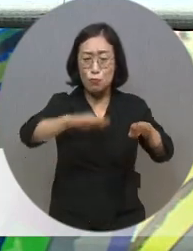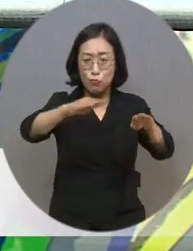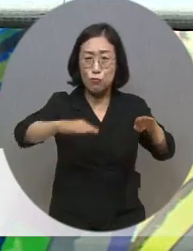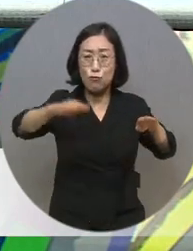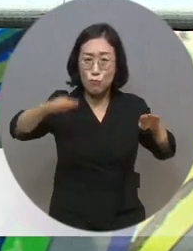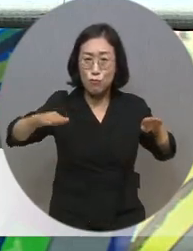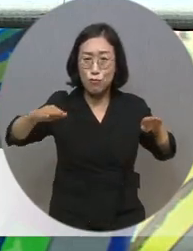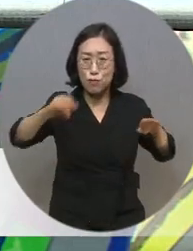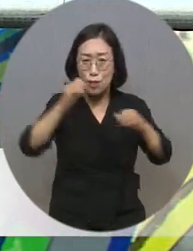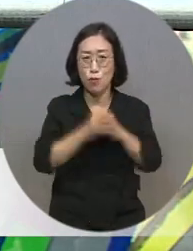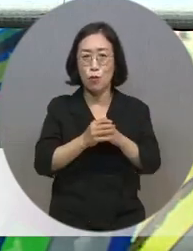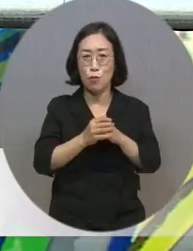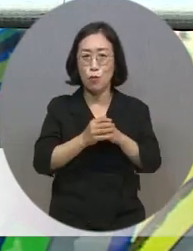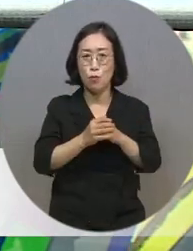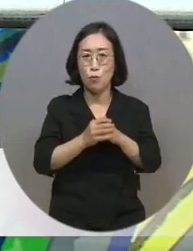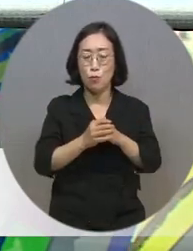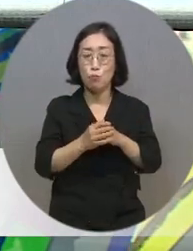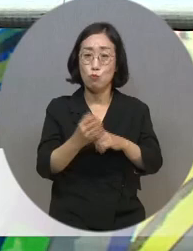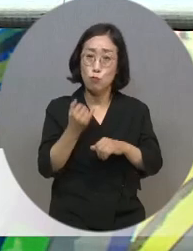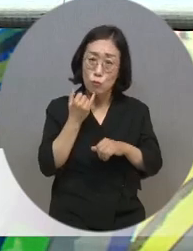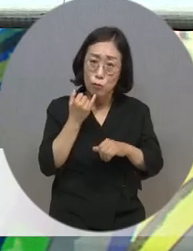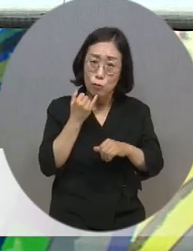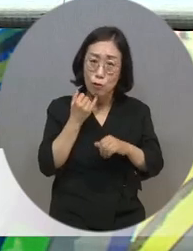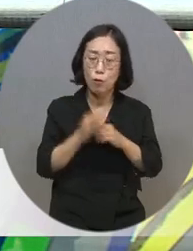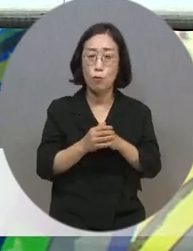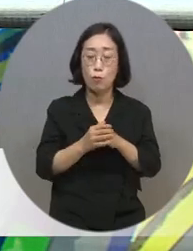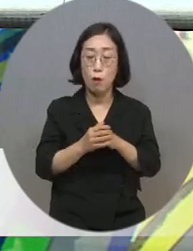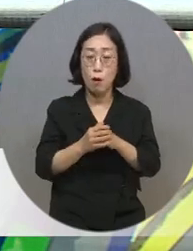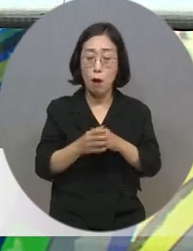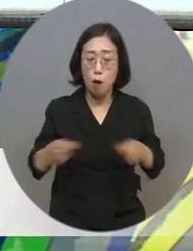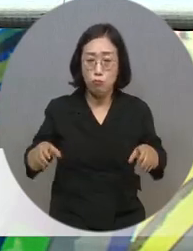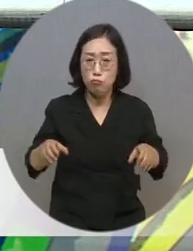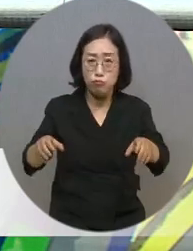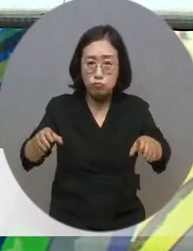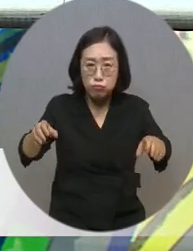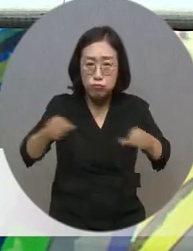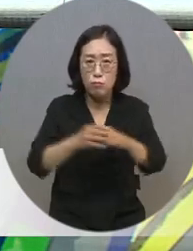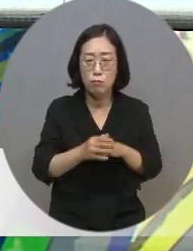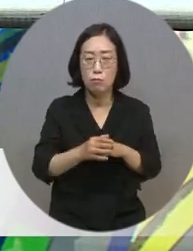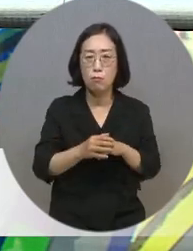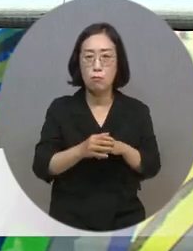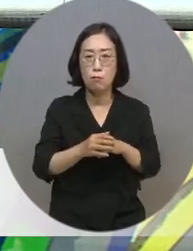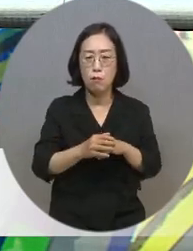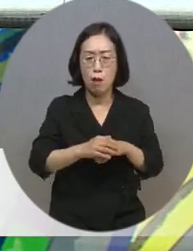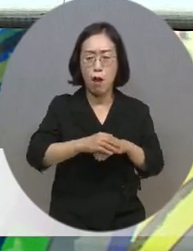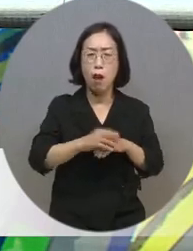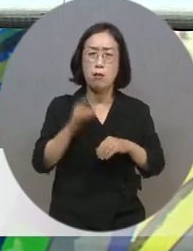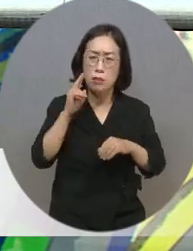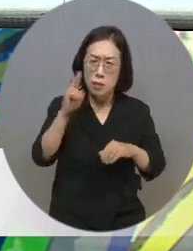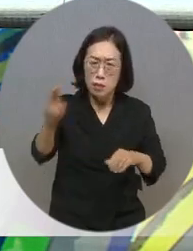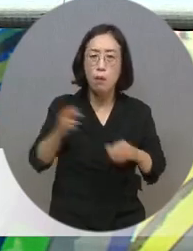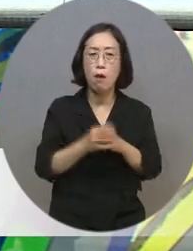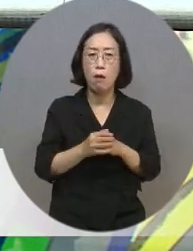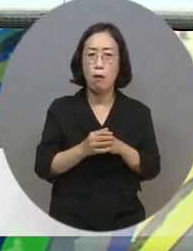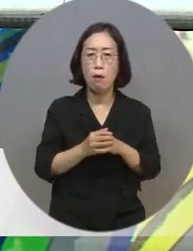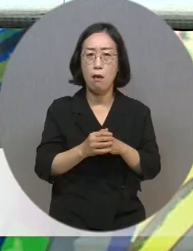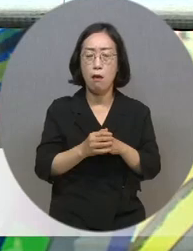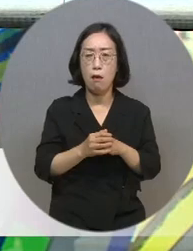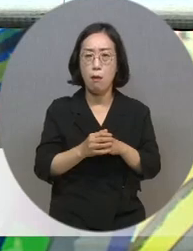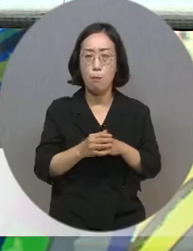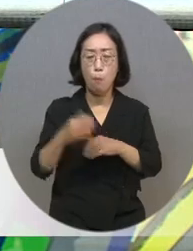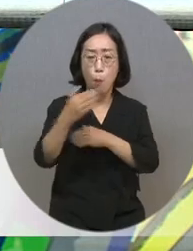이좀 덜 울퉁불퉁한 가다 이렇게 해서 가다 보면은 되게 그 굴곡이 심해서 저도 이렇게